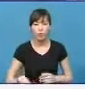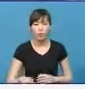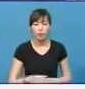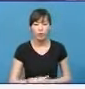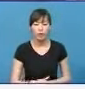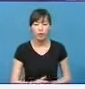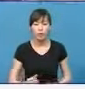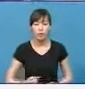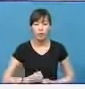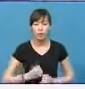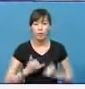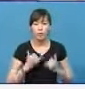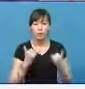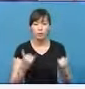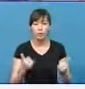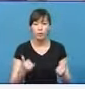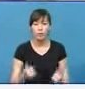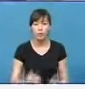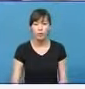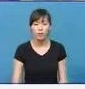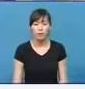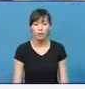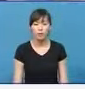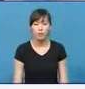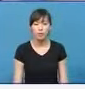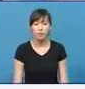құттықтады.